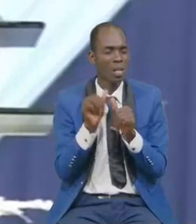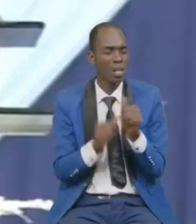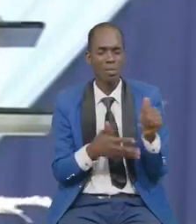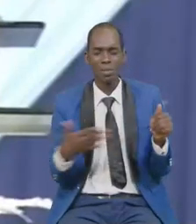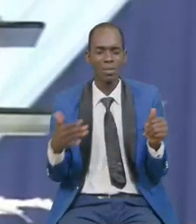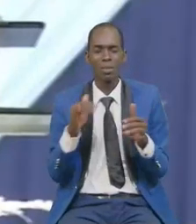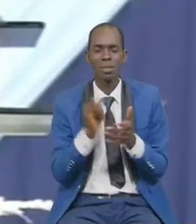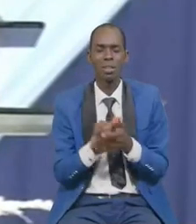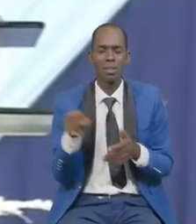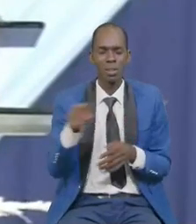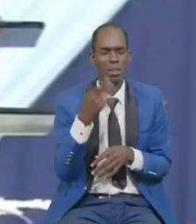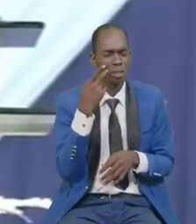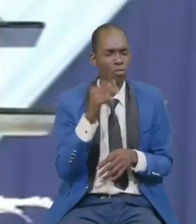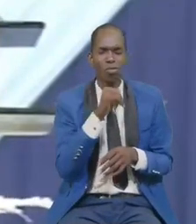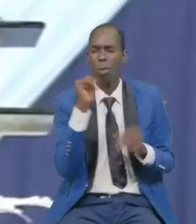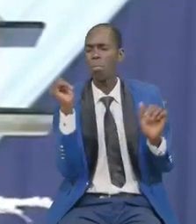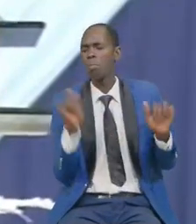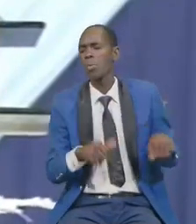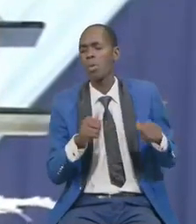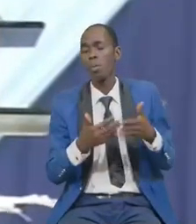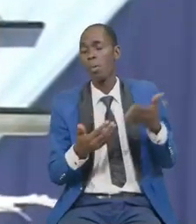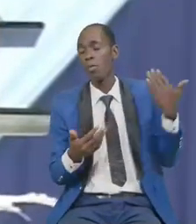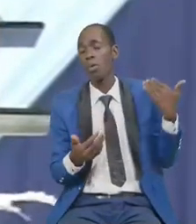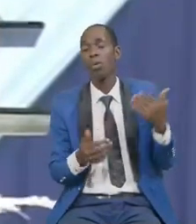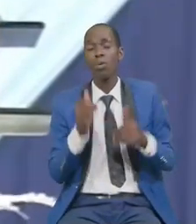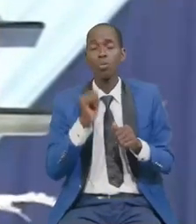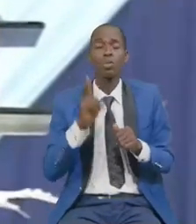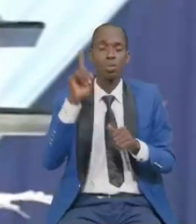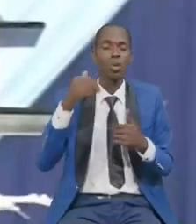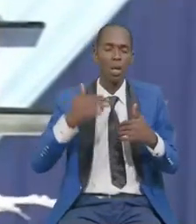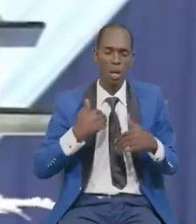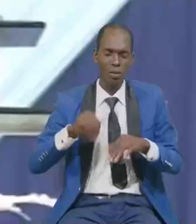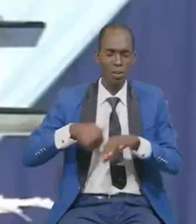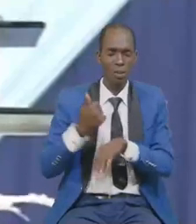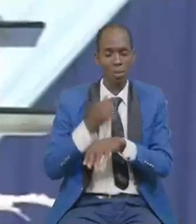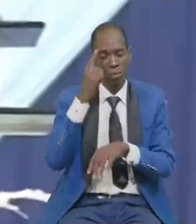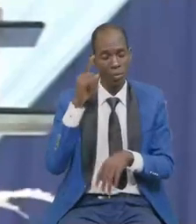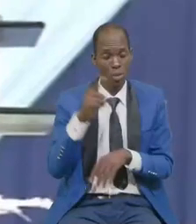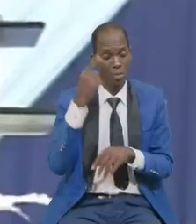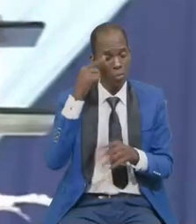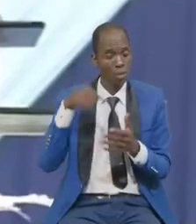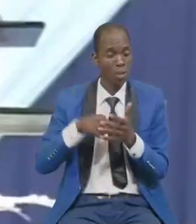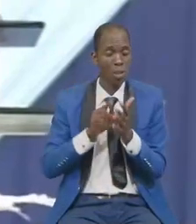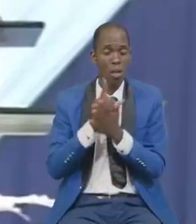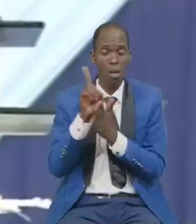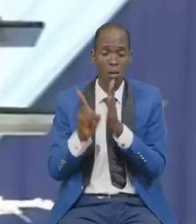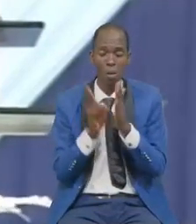trouvait d'impossible avant, que tu as établi pour eux, à partir de cette heure, que cela soit